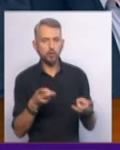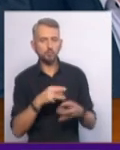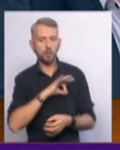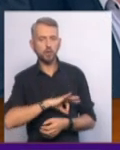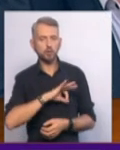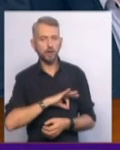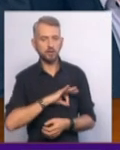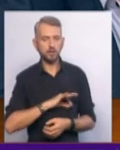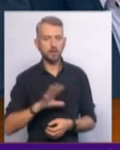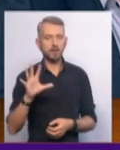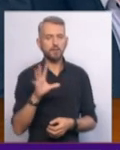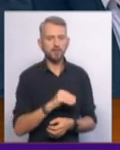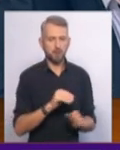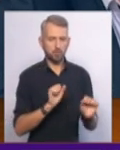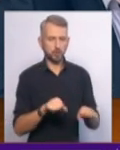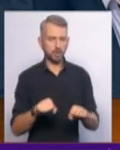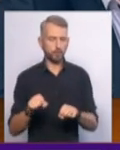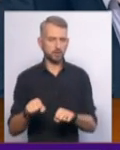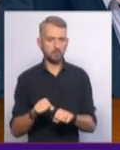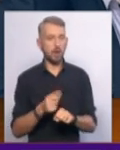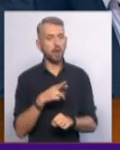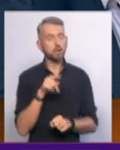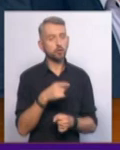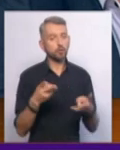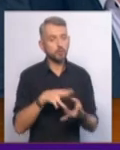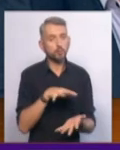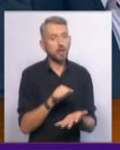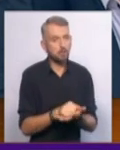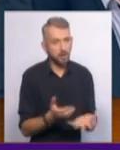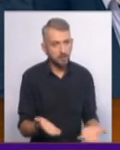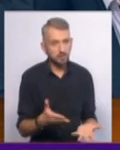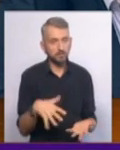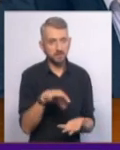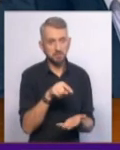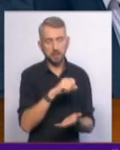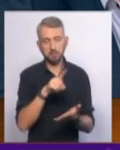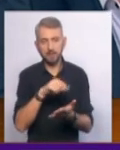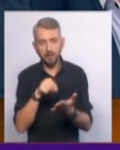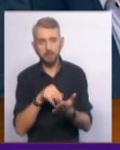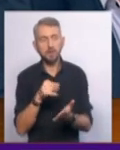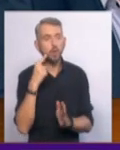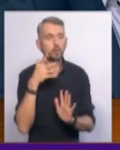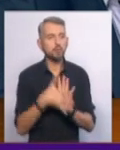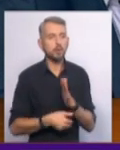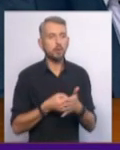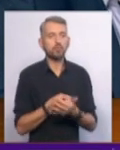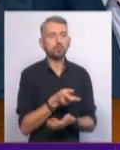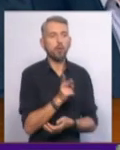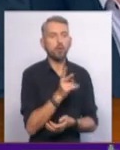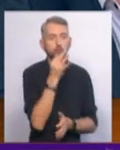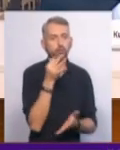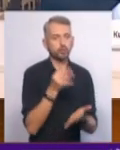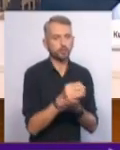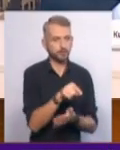користуватися всіма механізмами, а для цього потрібно займатися всіма цими питаннями і розуміти, до кого відання це